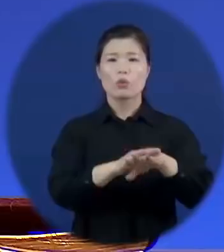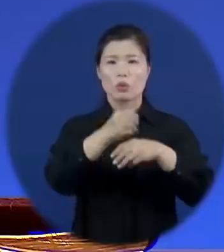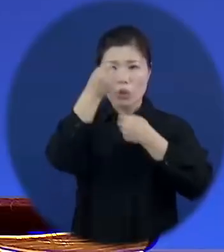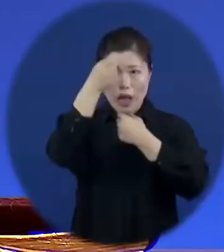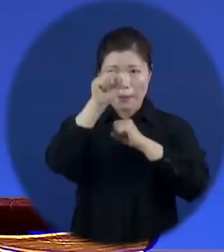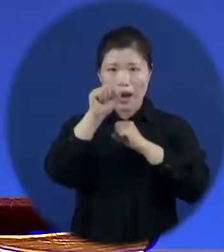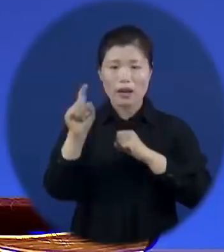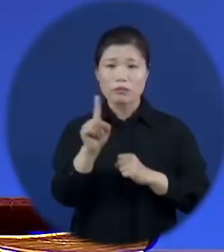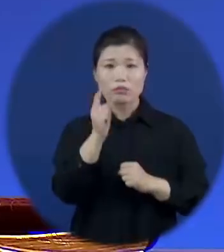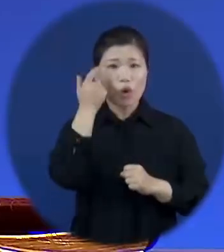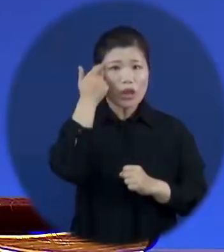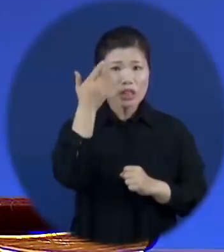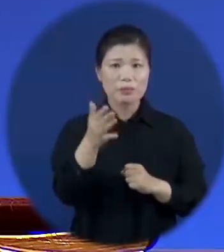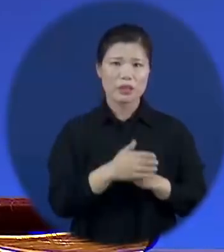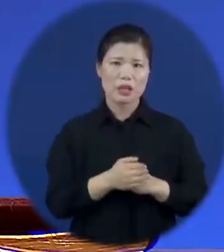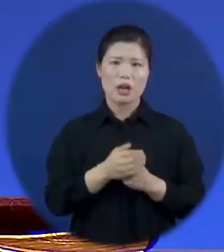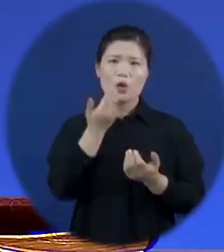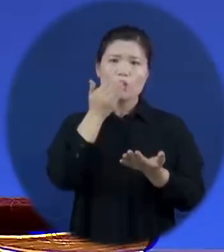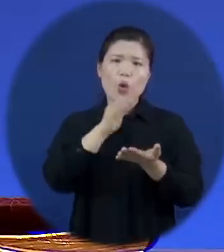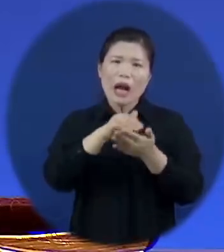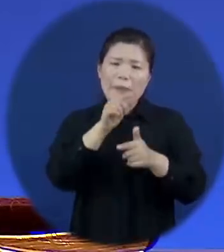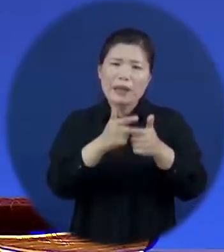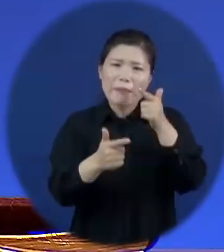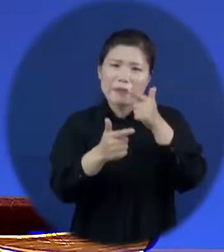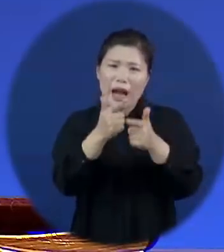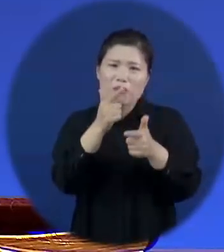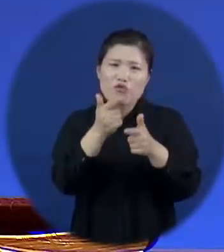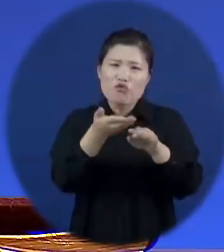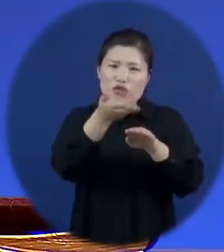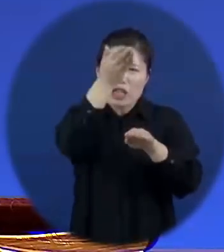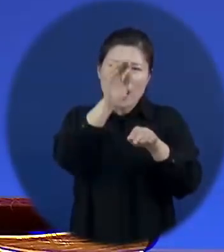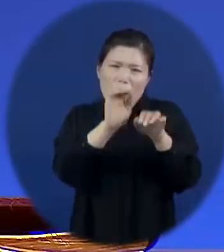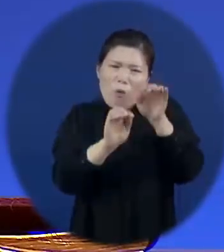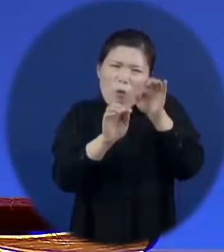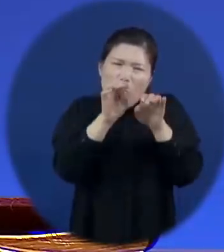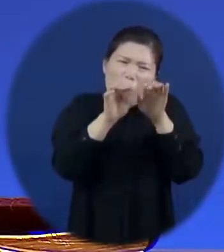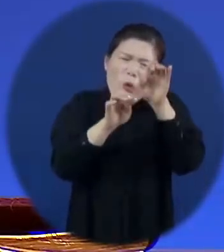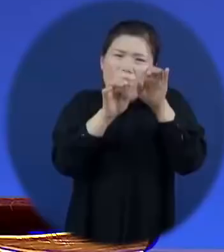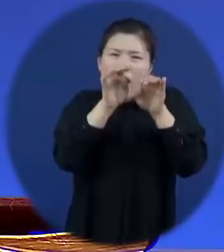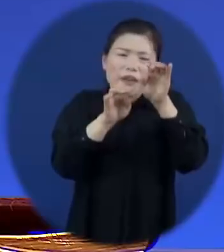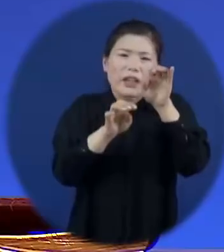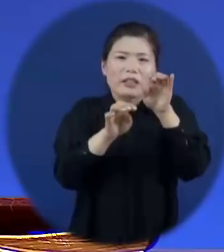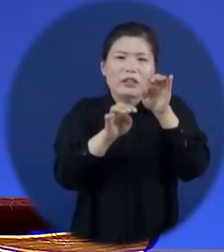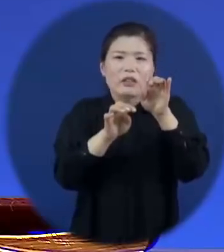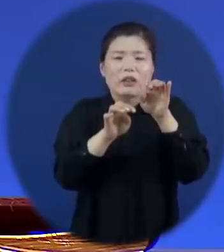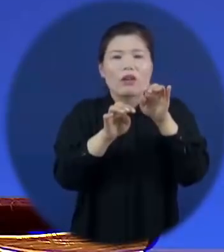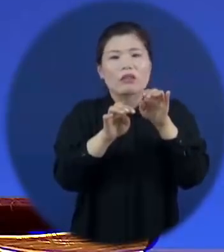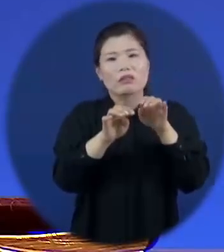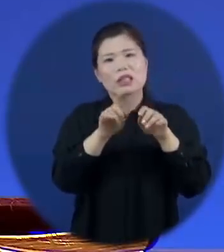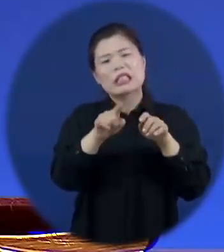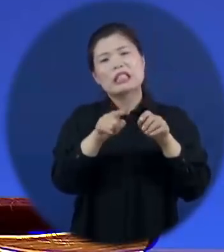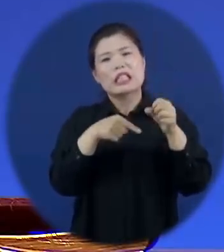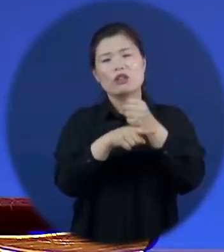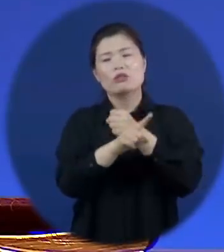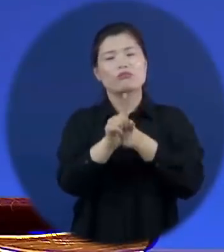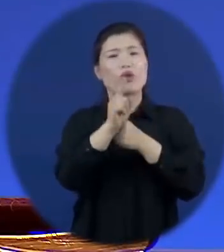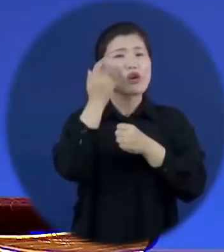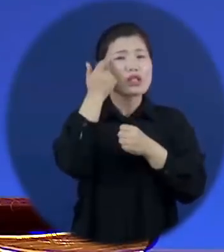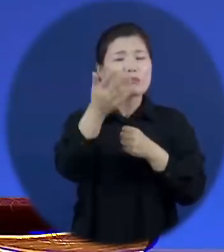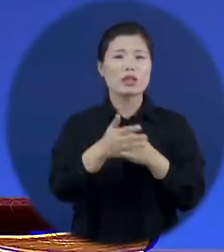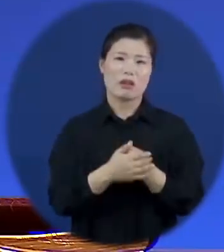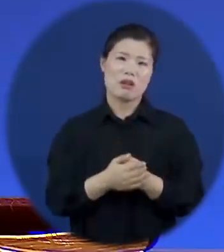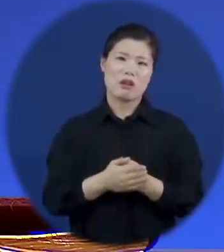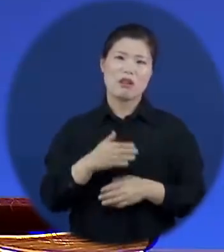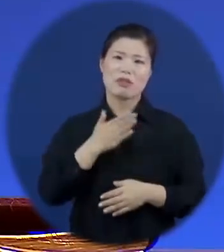발이 뭐겠습니까? 돌감람나무 위에 올라가는 것이 무엇이겠습니까? 여러분이 결정하십시오.